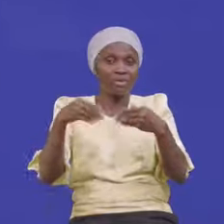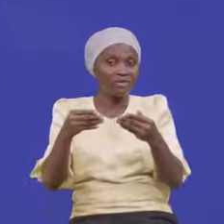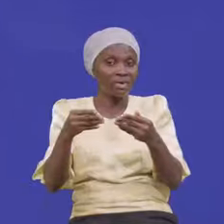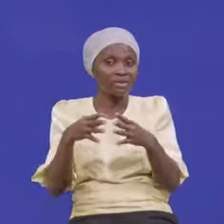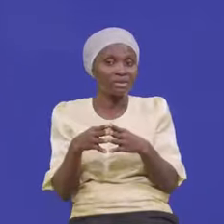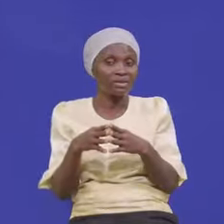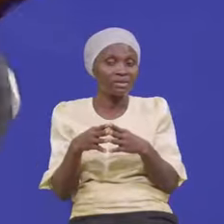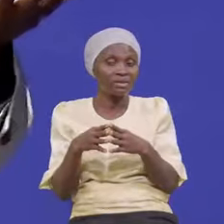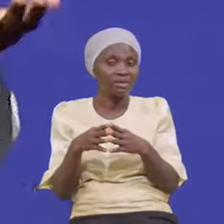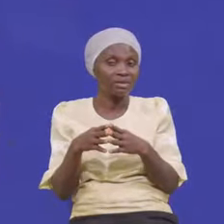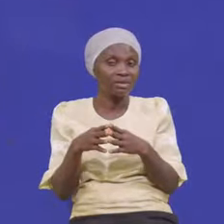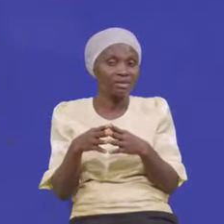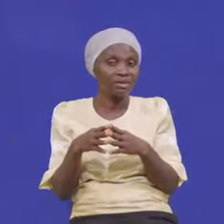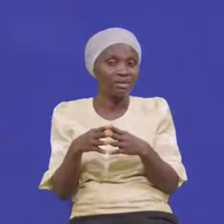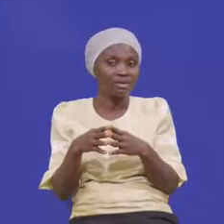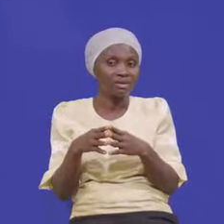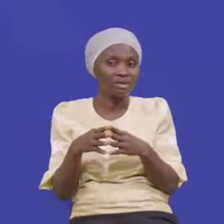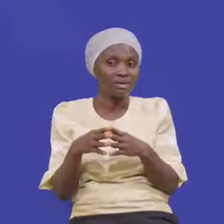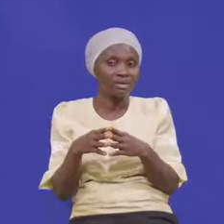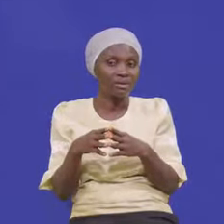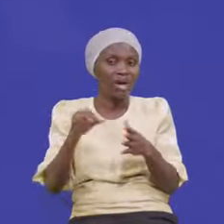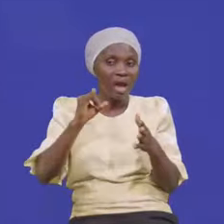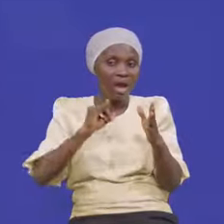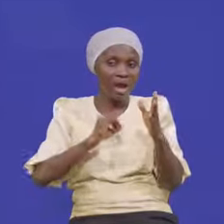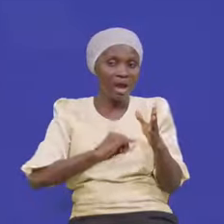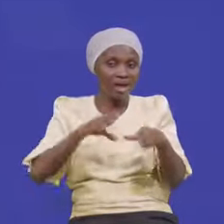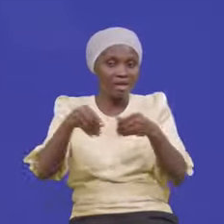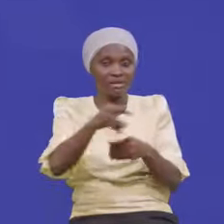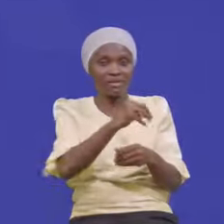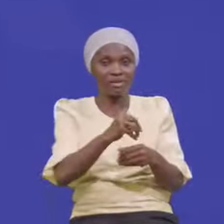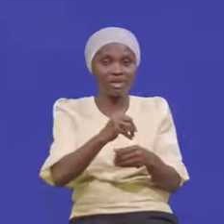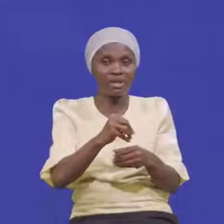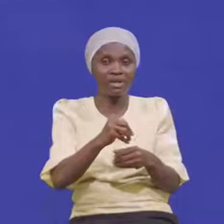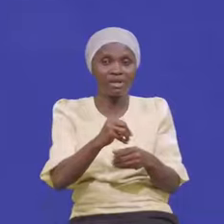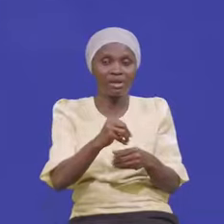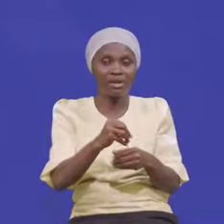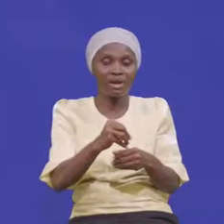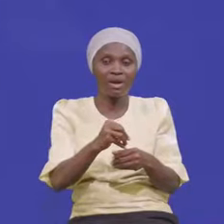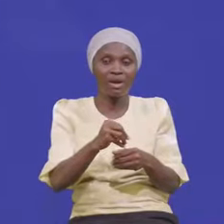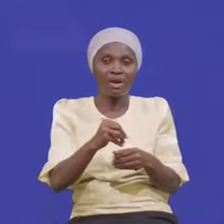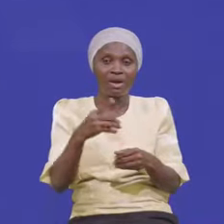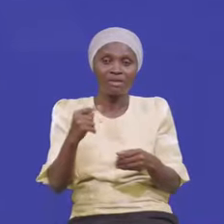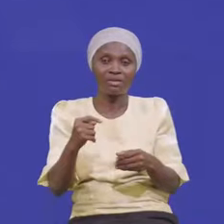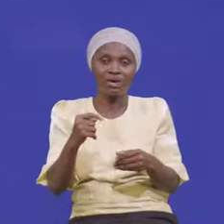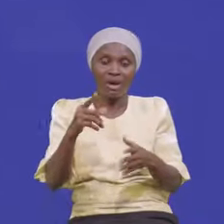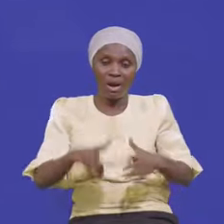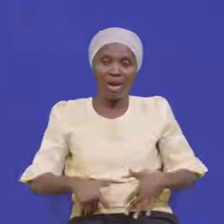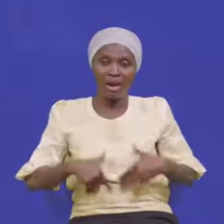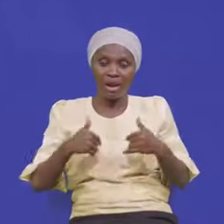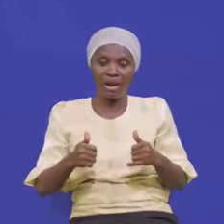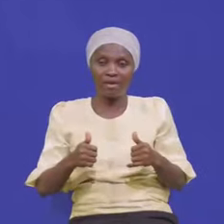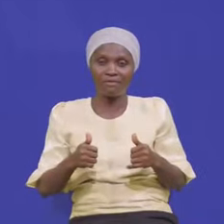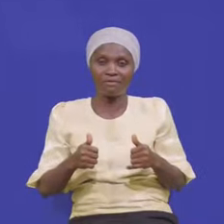నేను అక్కడ ఇవ్వగలుగుతాను. I'll give them what the life on high can supply,